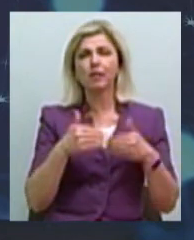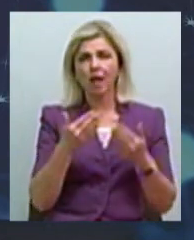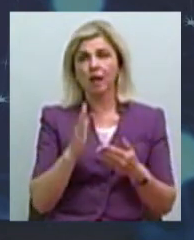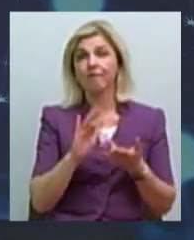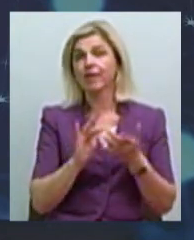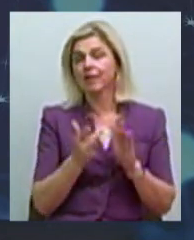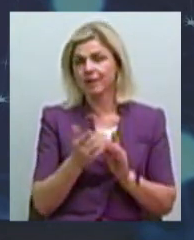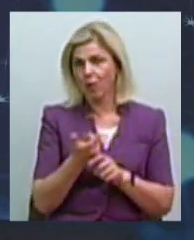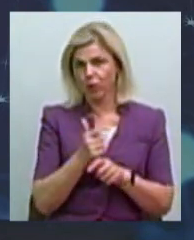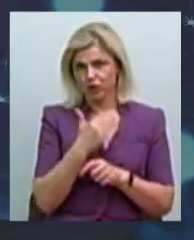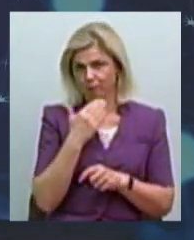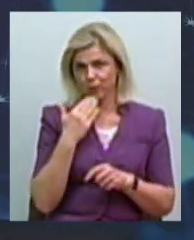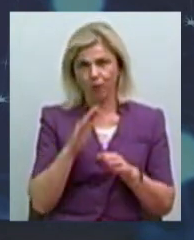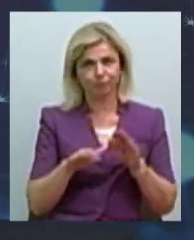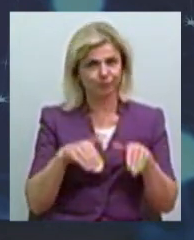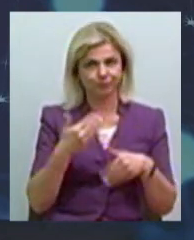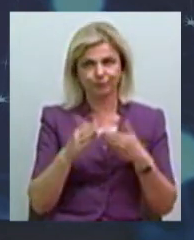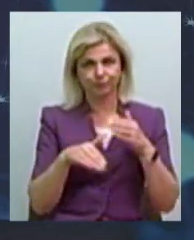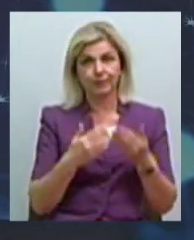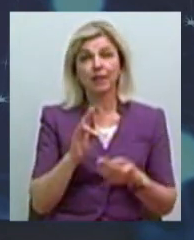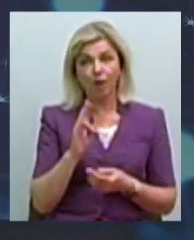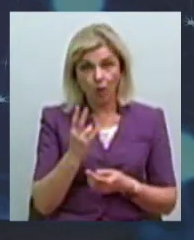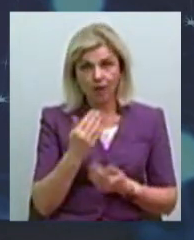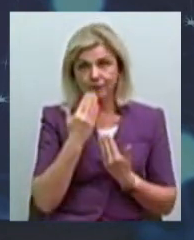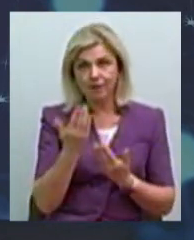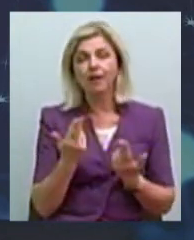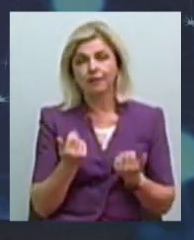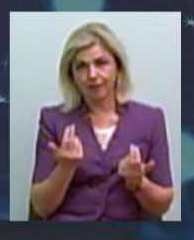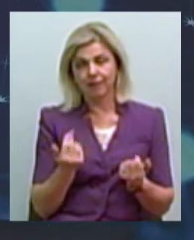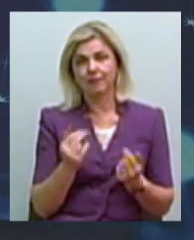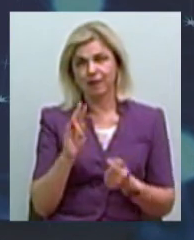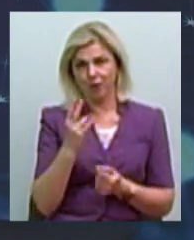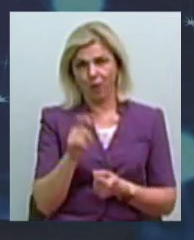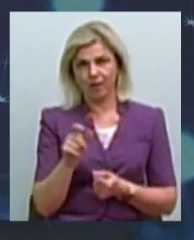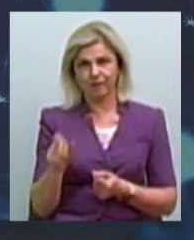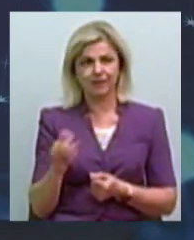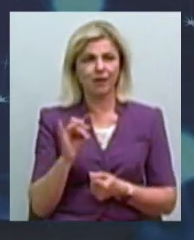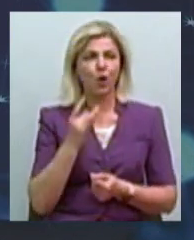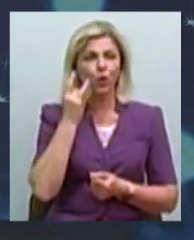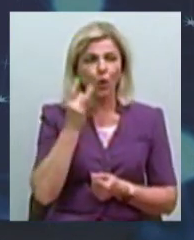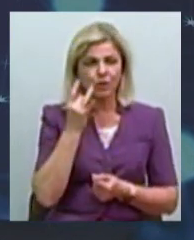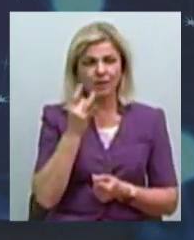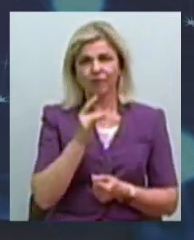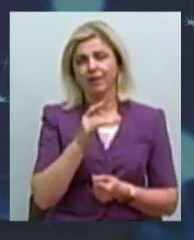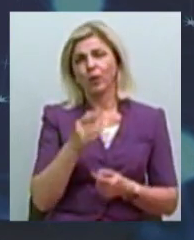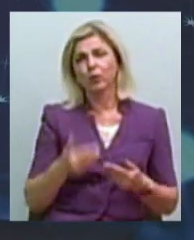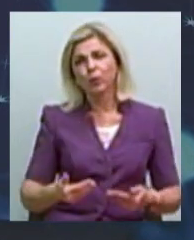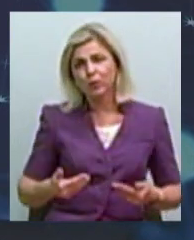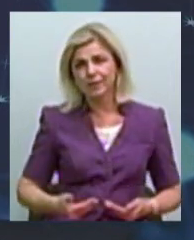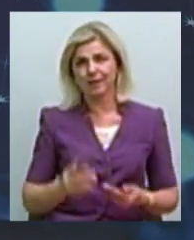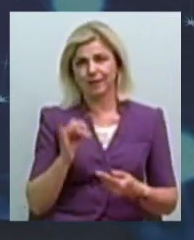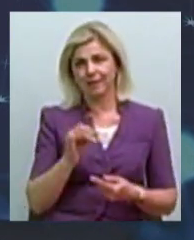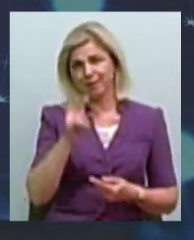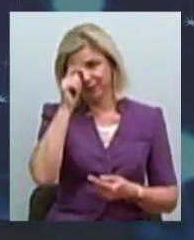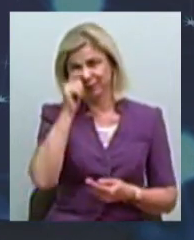да, пользователей? Да, там вы не представляете. Целые линии одежды, целые линии абсолютно любых аксессуаров. Женщины,